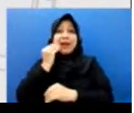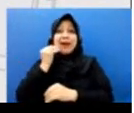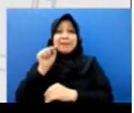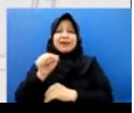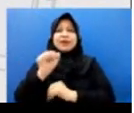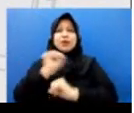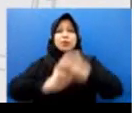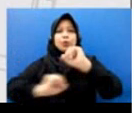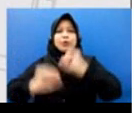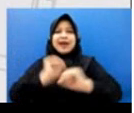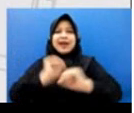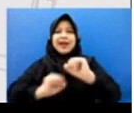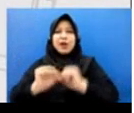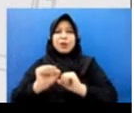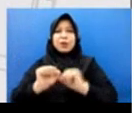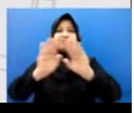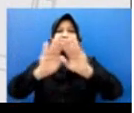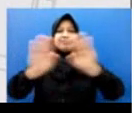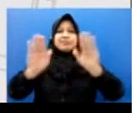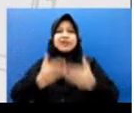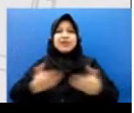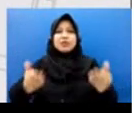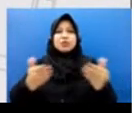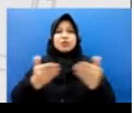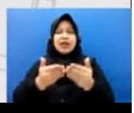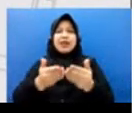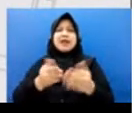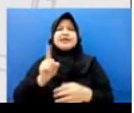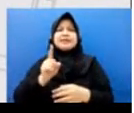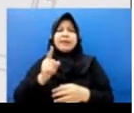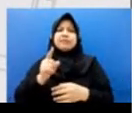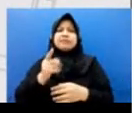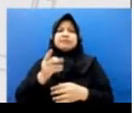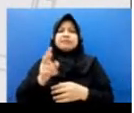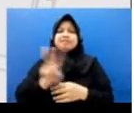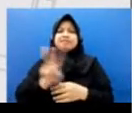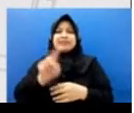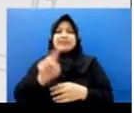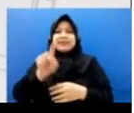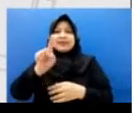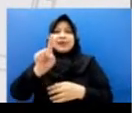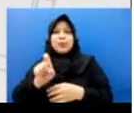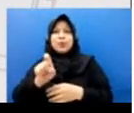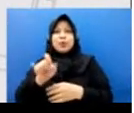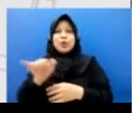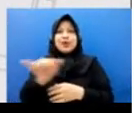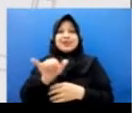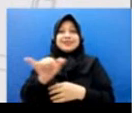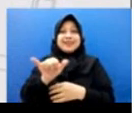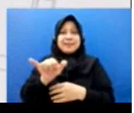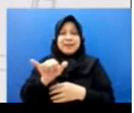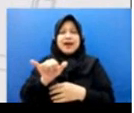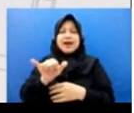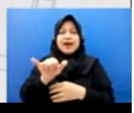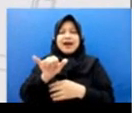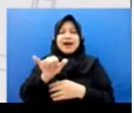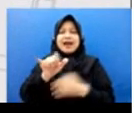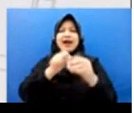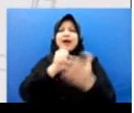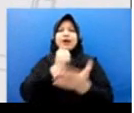tingkah laku mereka di media sosial, karena kebutuhannya mereka adalah ini, itu sangat bergantung